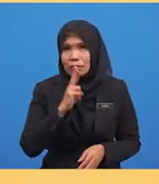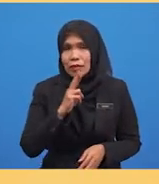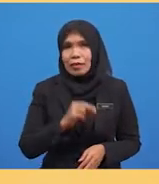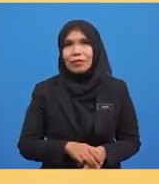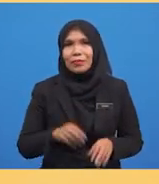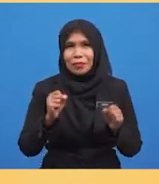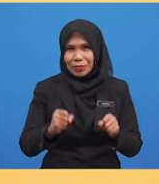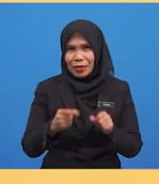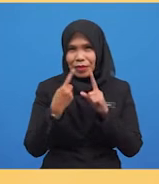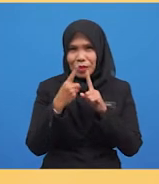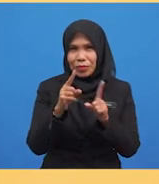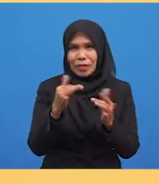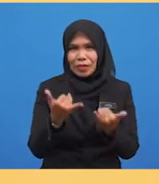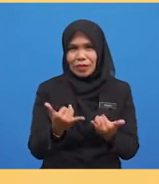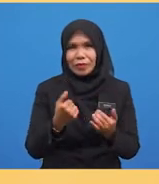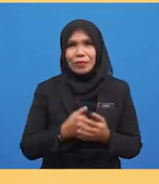sekarang.